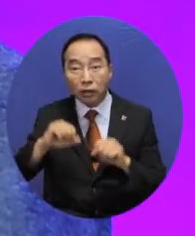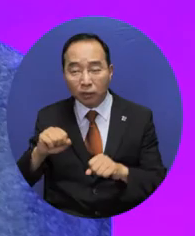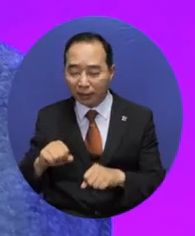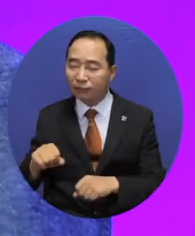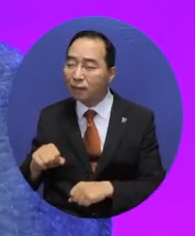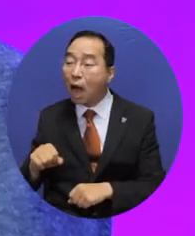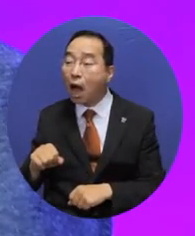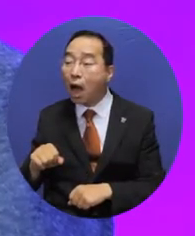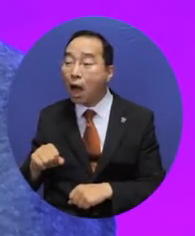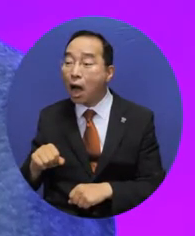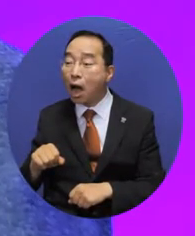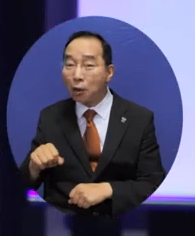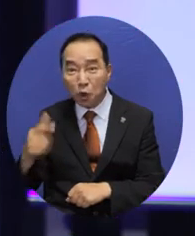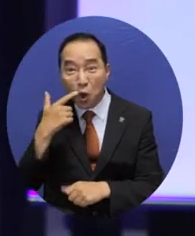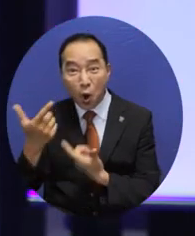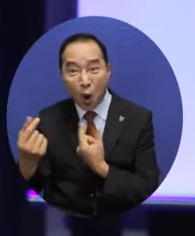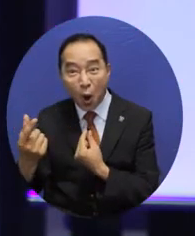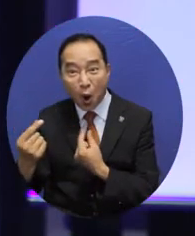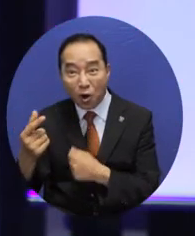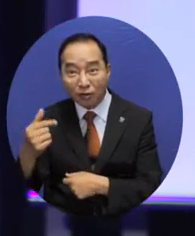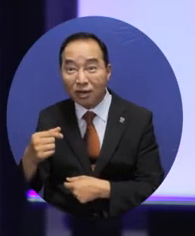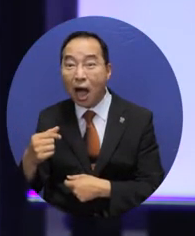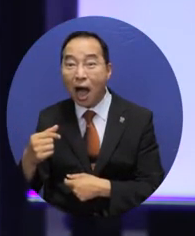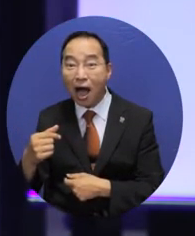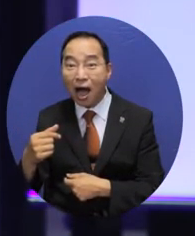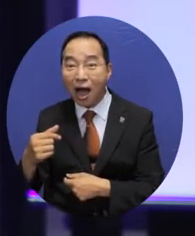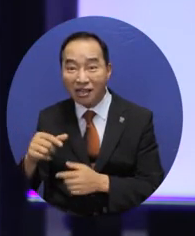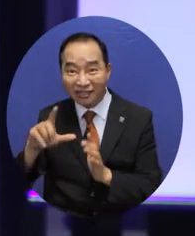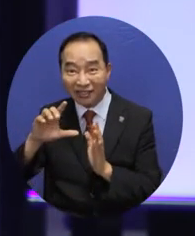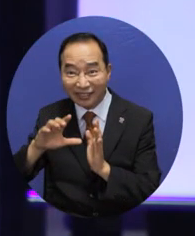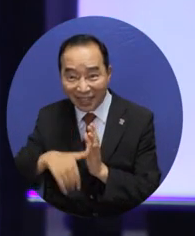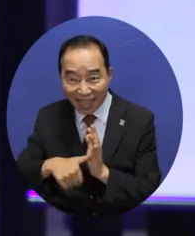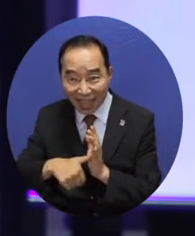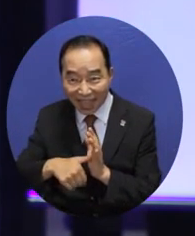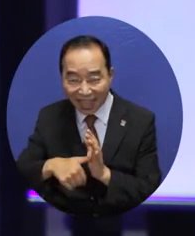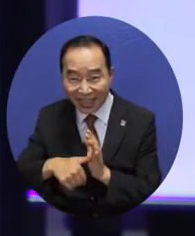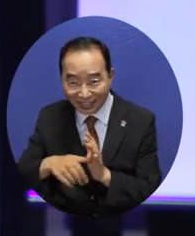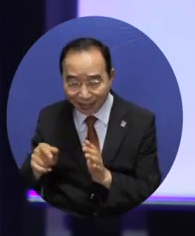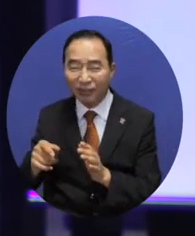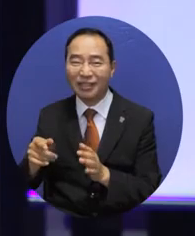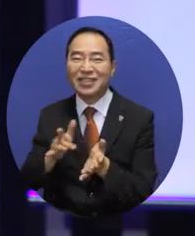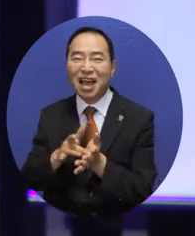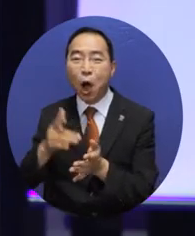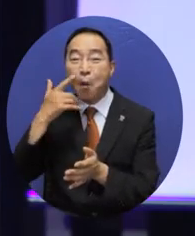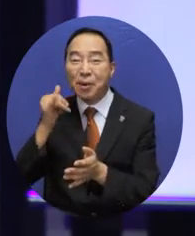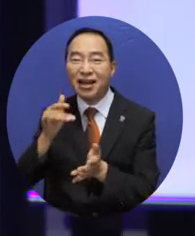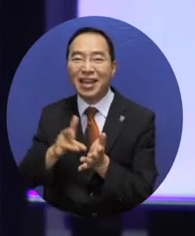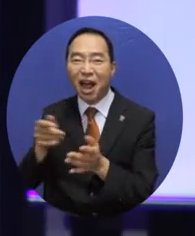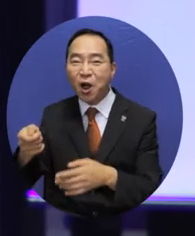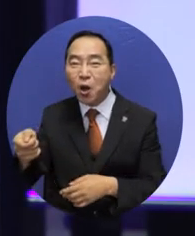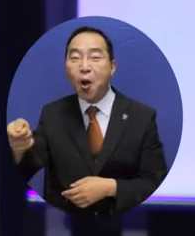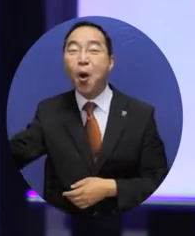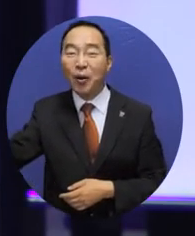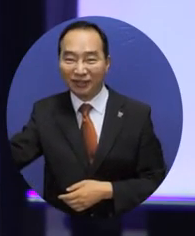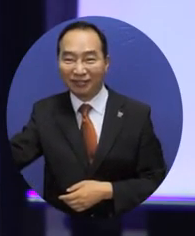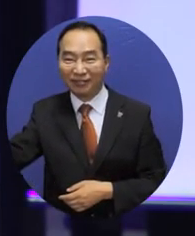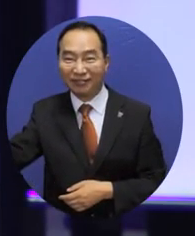모양을 그립니다. 그럼 아기도 엄마를 따라서 입을 동그랗게 벌리고 그 사이에 엄마가